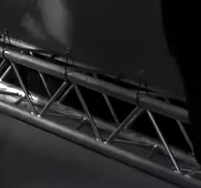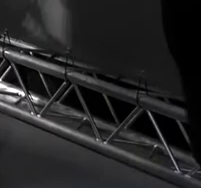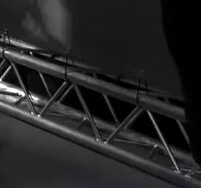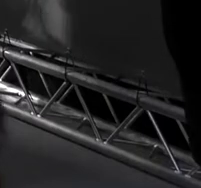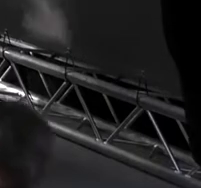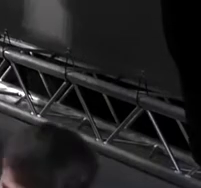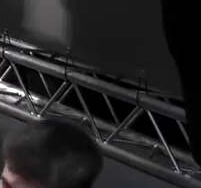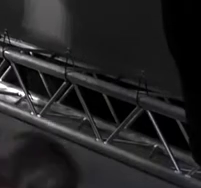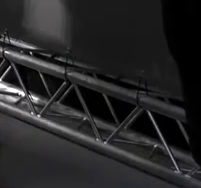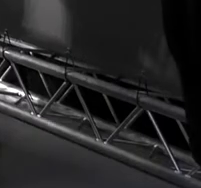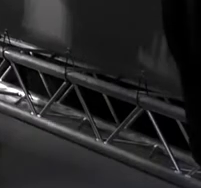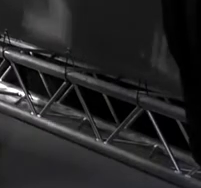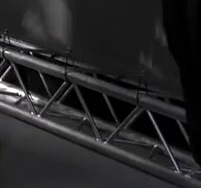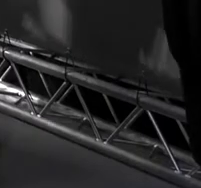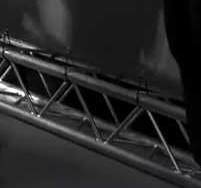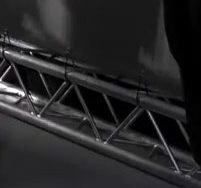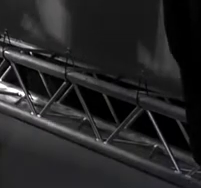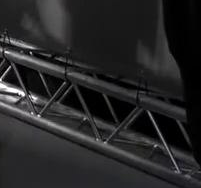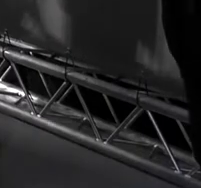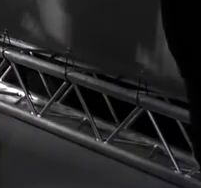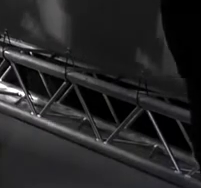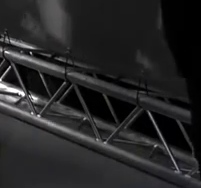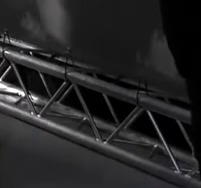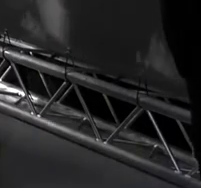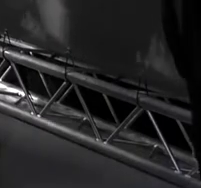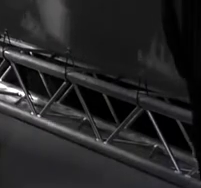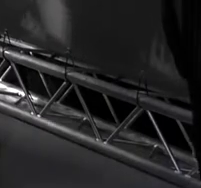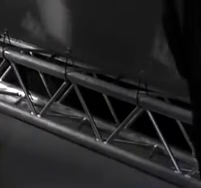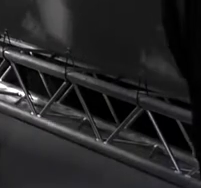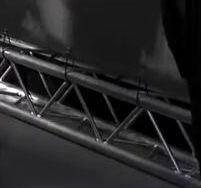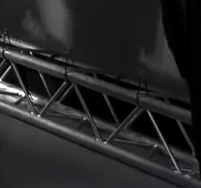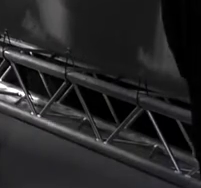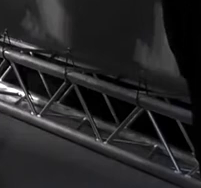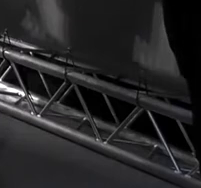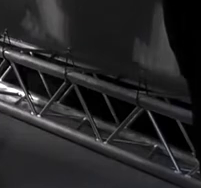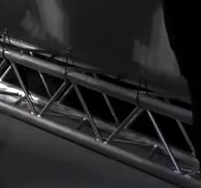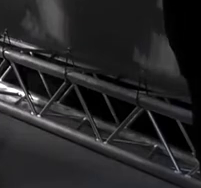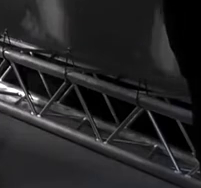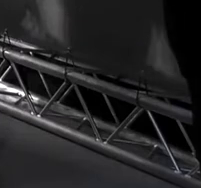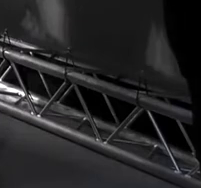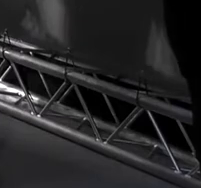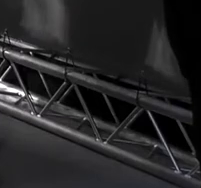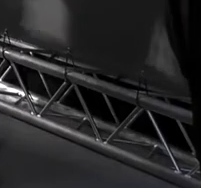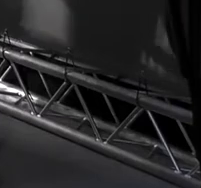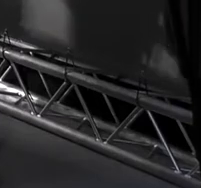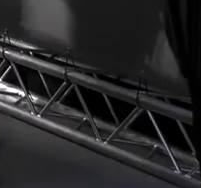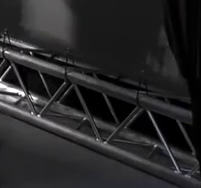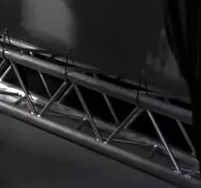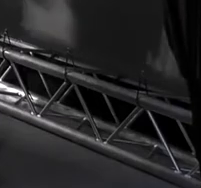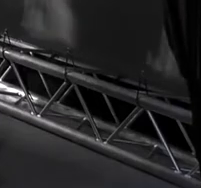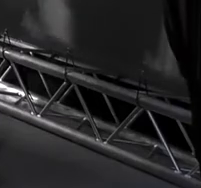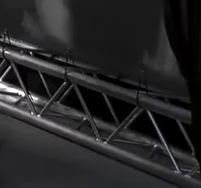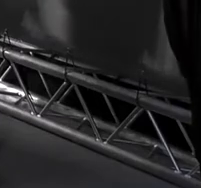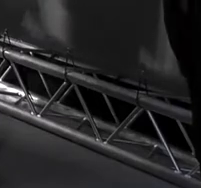Lorita, Mireia Palou i Tort, Ferran Pérez Rivera, Pau